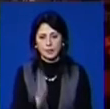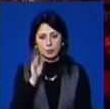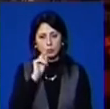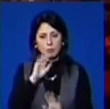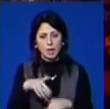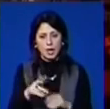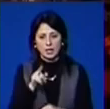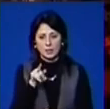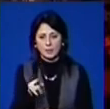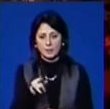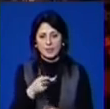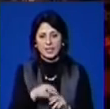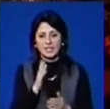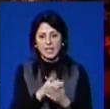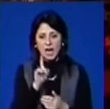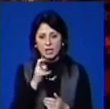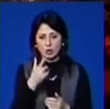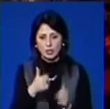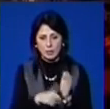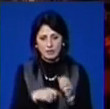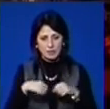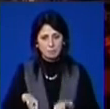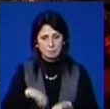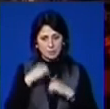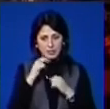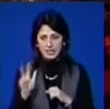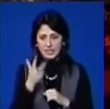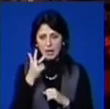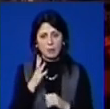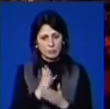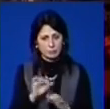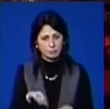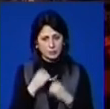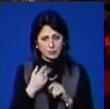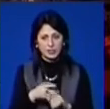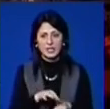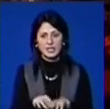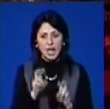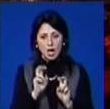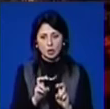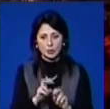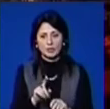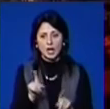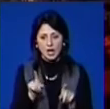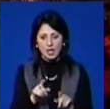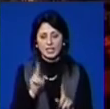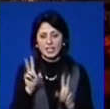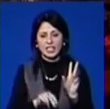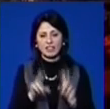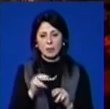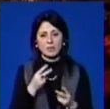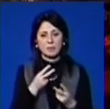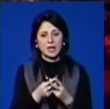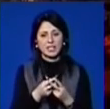Zauqeneben braldebas ეს არის 126-ე ცემის, რომელიც სამივე მათგანს აქვს და ძალადობის, რომელიც